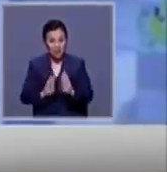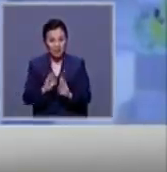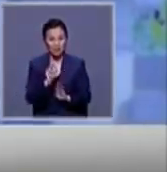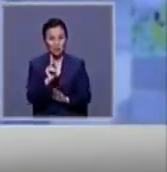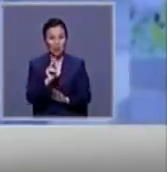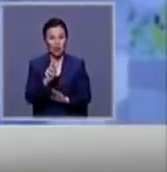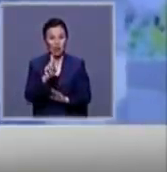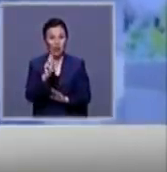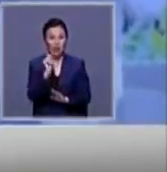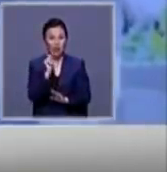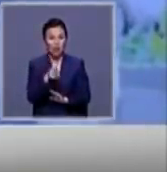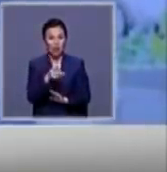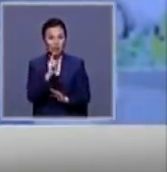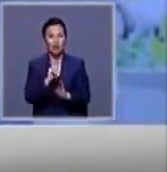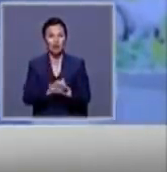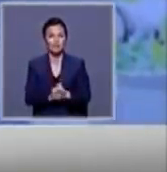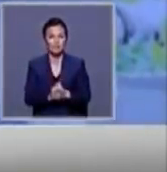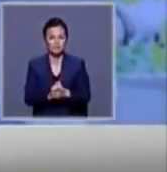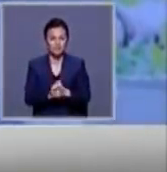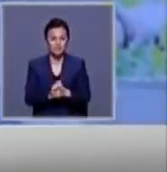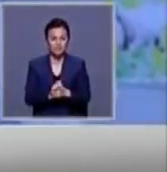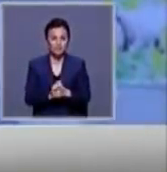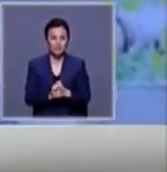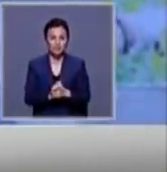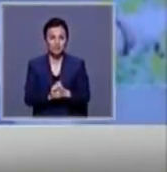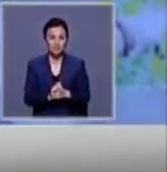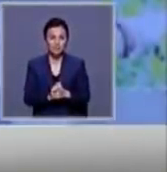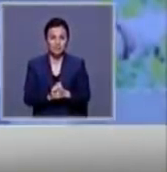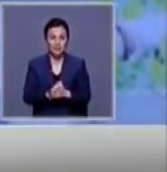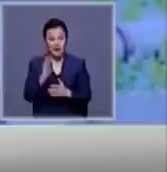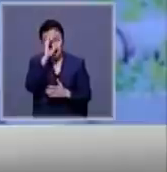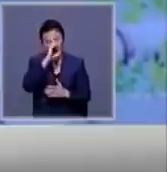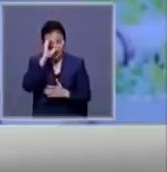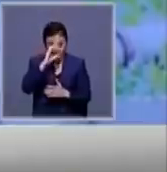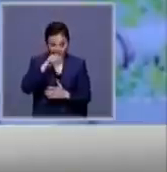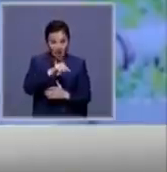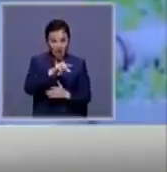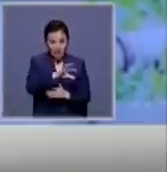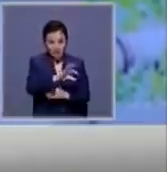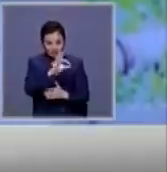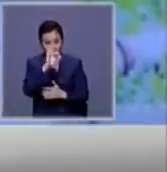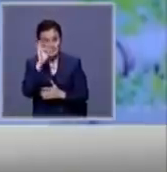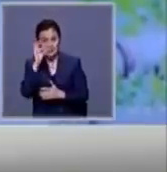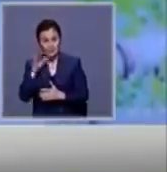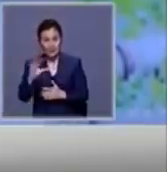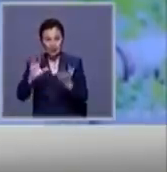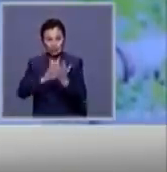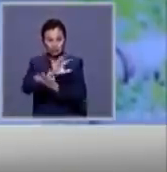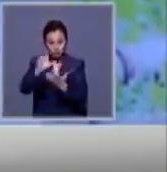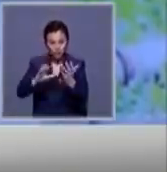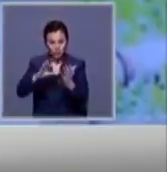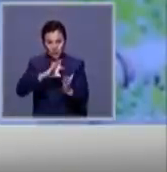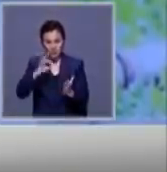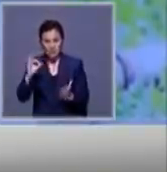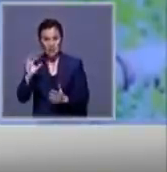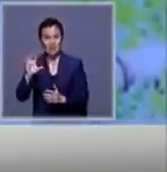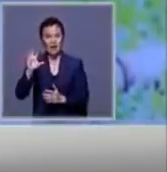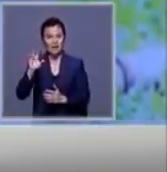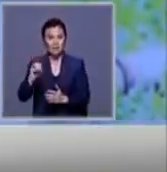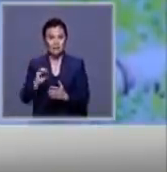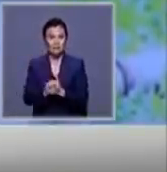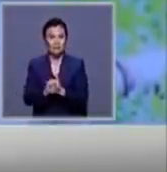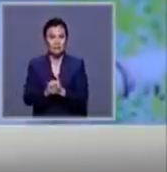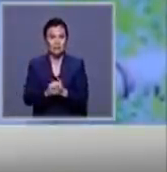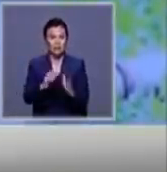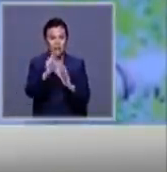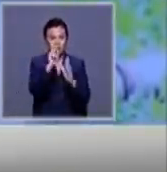ท.200คนสรรหาแบบของกลท.สรรหาปุ๊บก็จะมาให้คสช.เลือก50คน 50คน อุตส่าห์ออกกฎหม